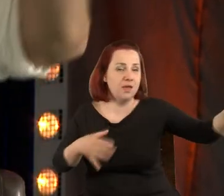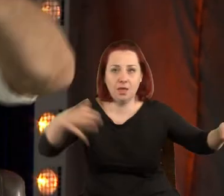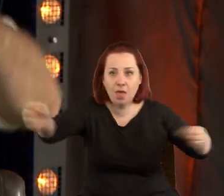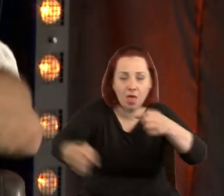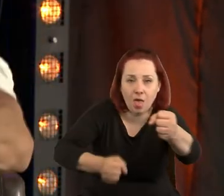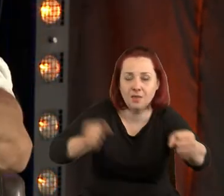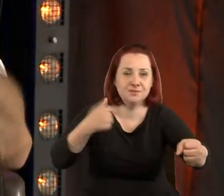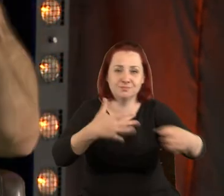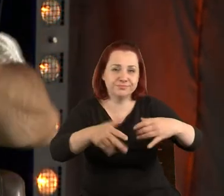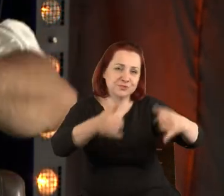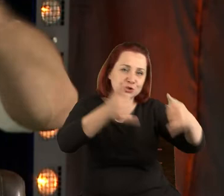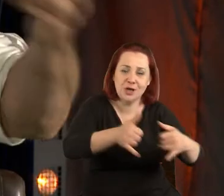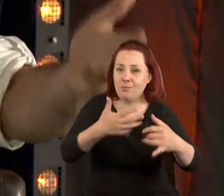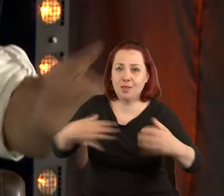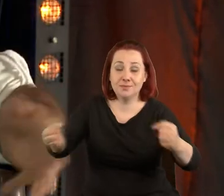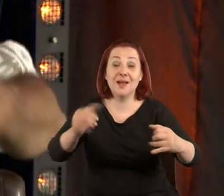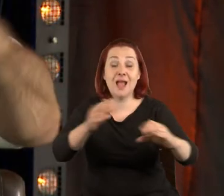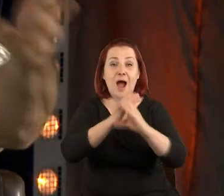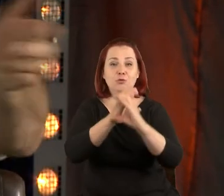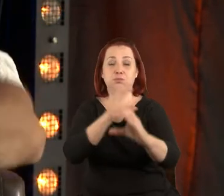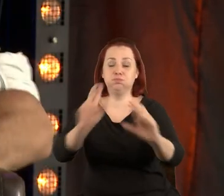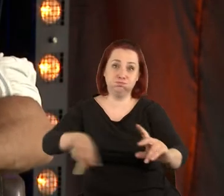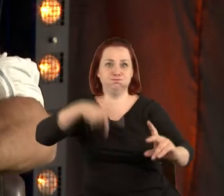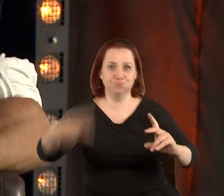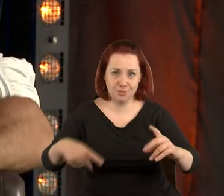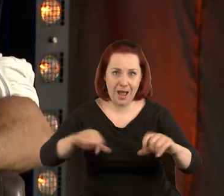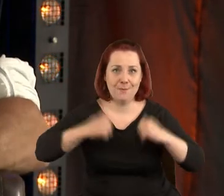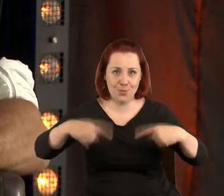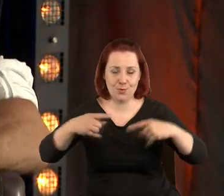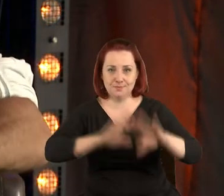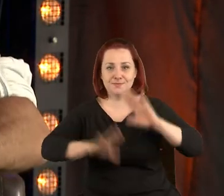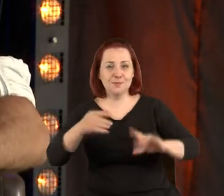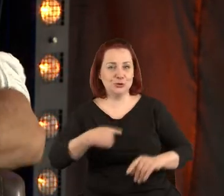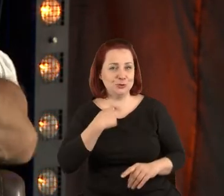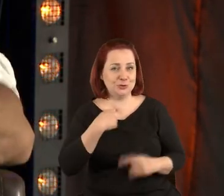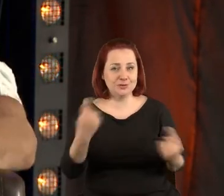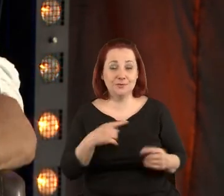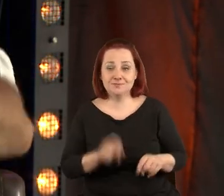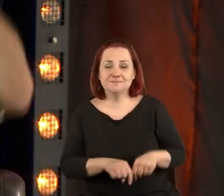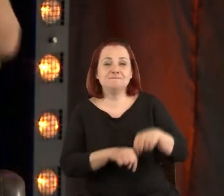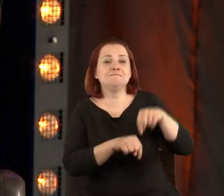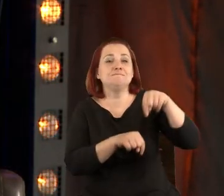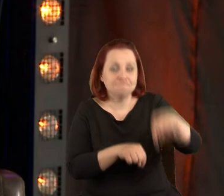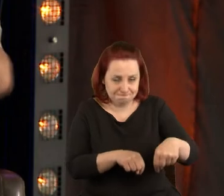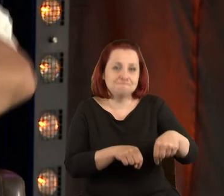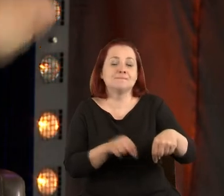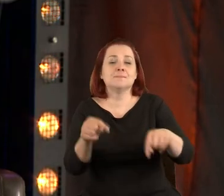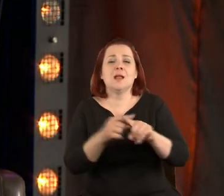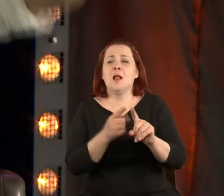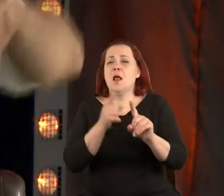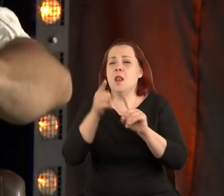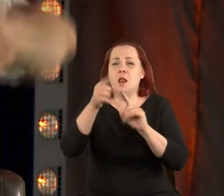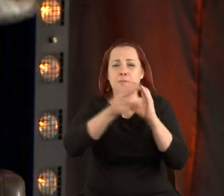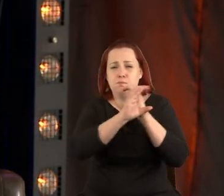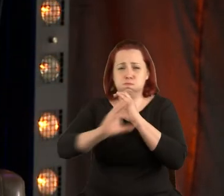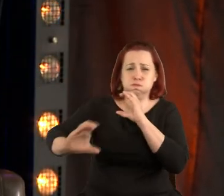rurki, krzesła, żeby w momencie, kiedy autobus nie ruszy, żeby nie upaść. I taka śmieszna sytuacja była, wsiadłem do autobusu, jestem z samego końca, jakiś